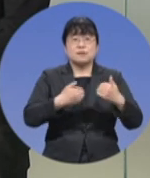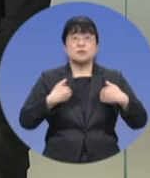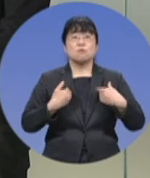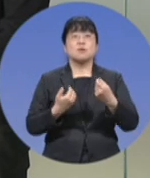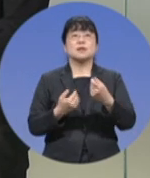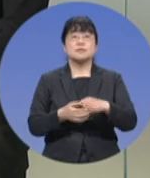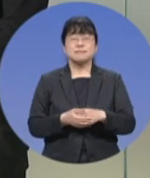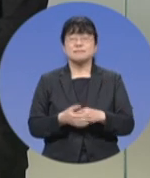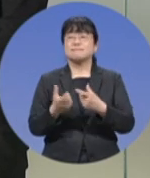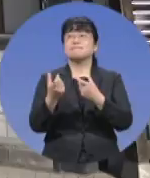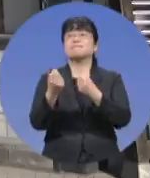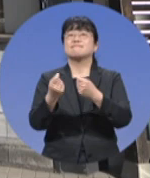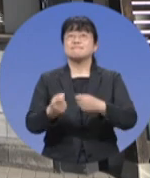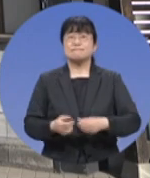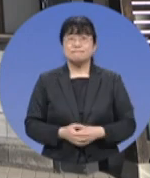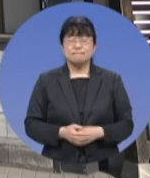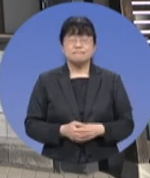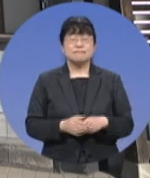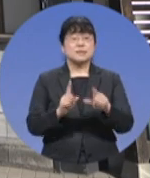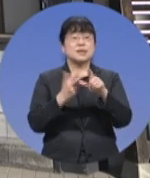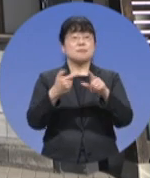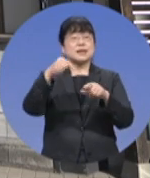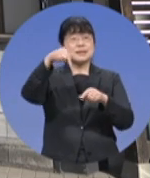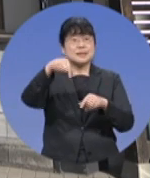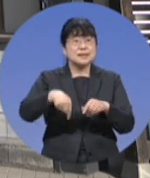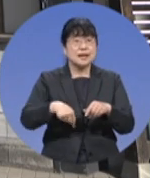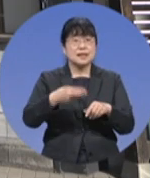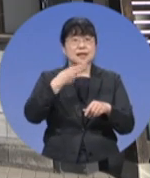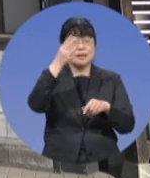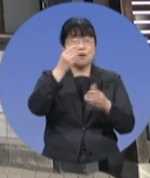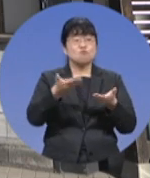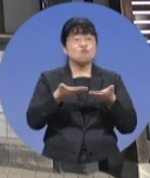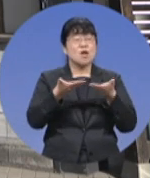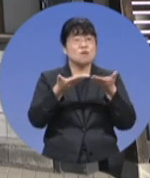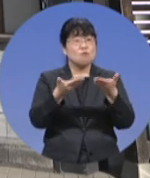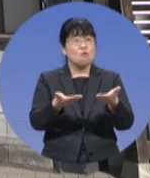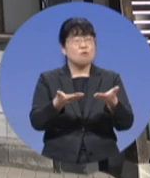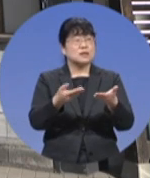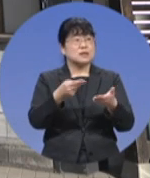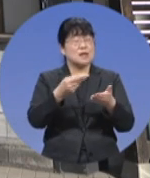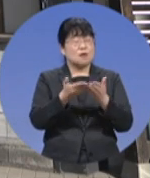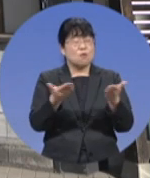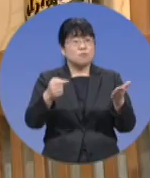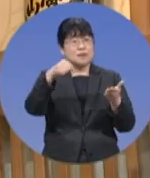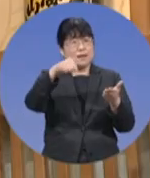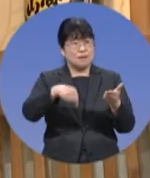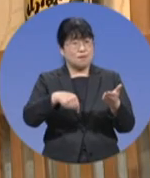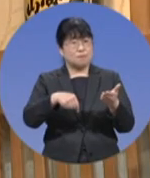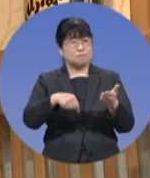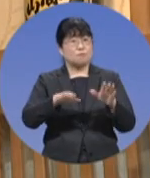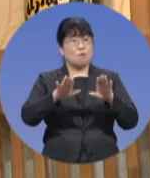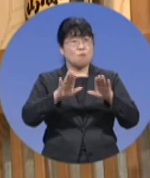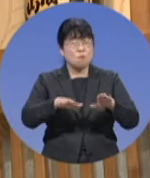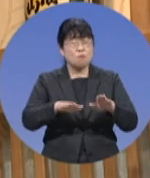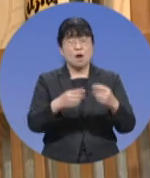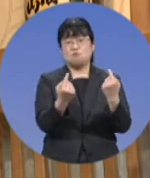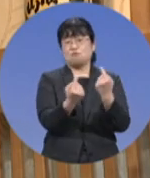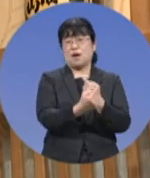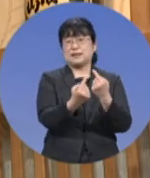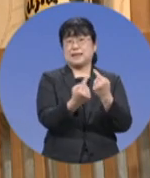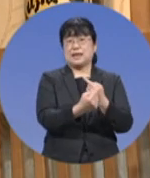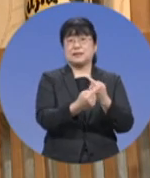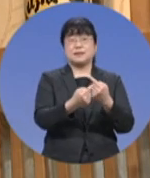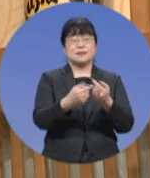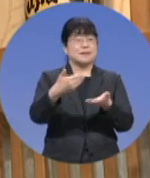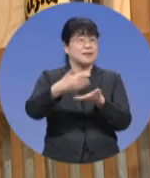そうですね。 千葉市内で酒類を提供している飲食店でも今回の改正について